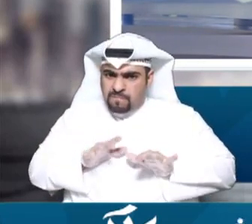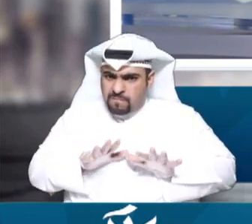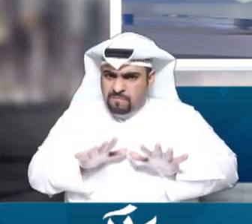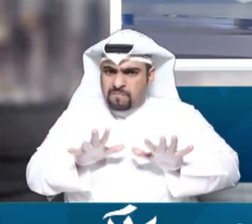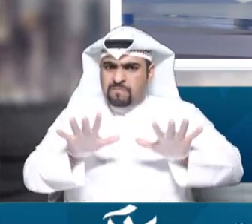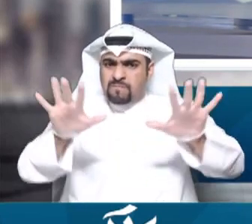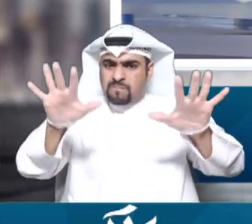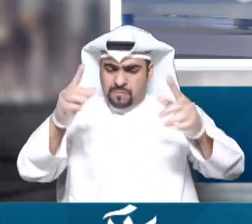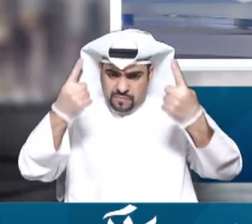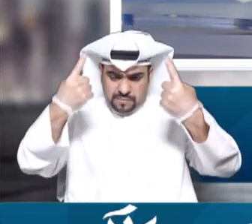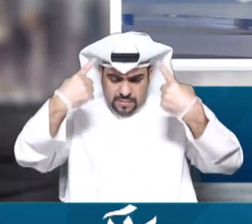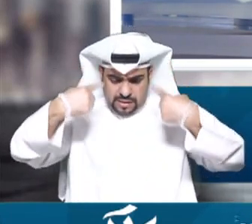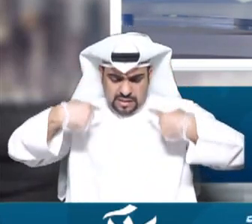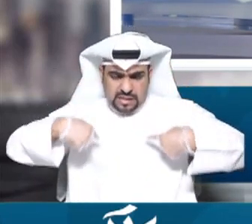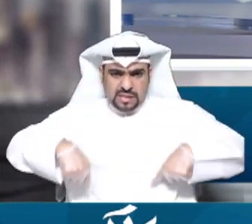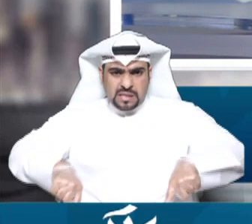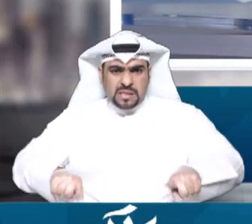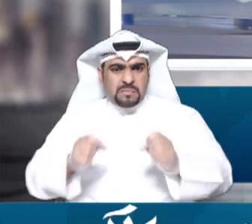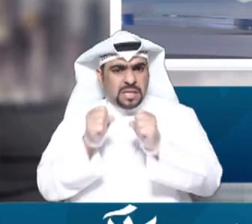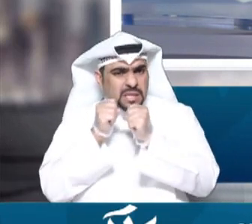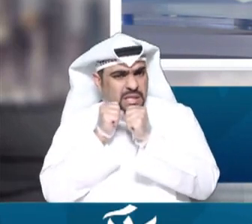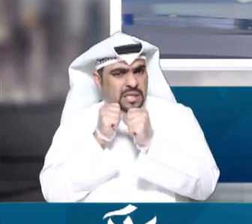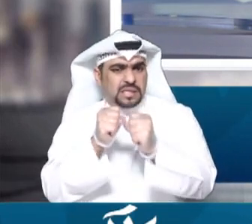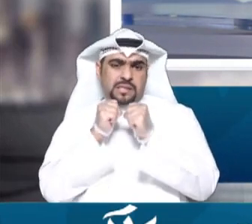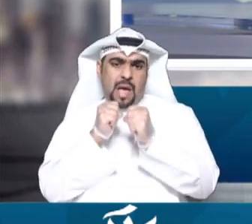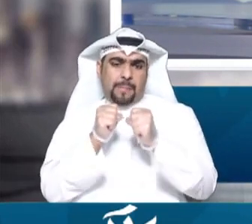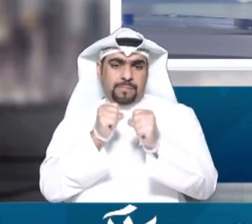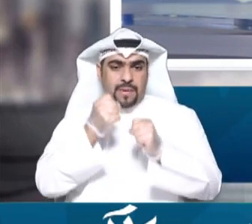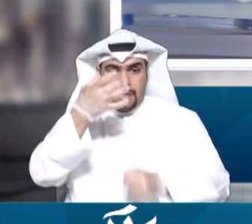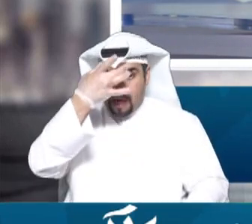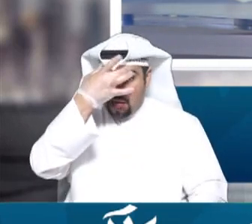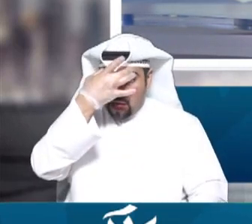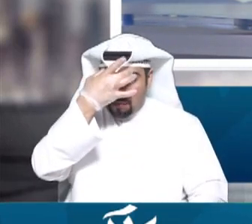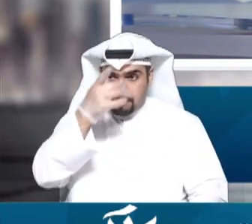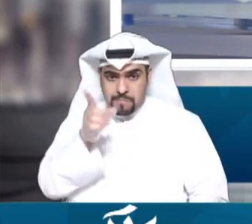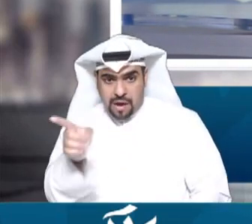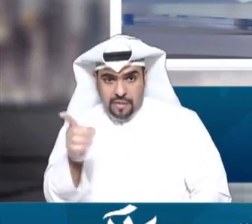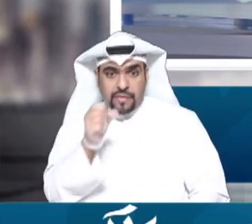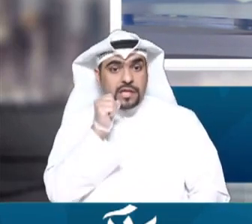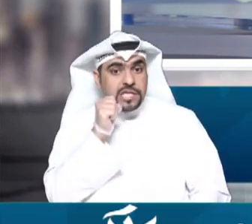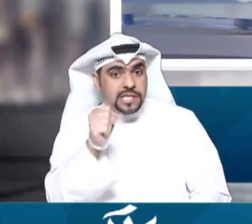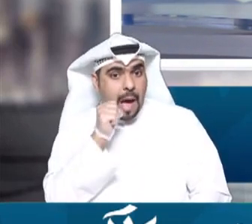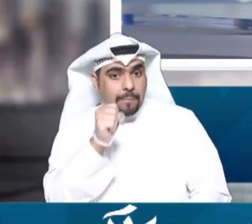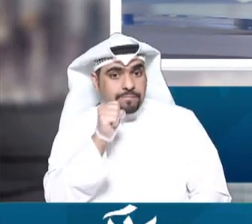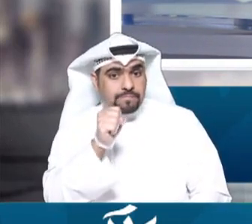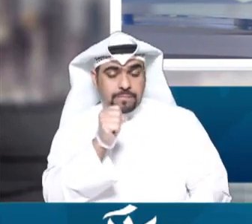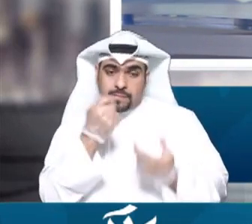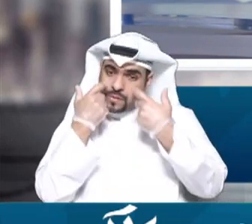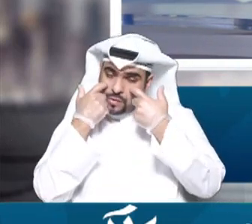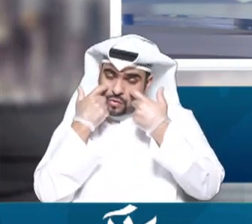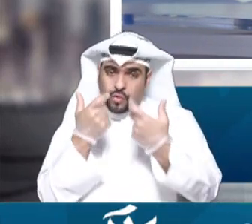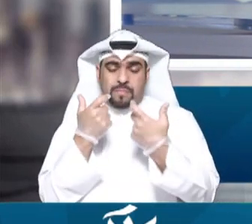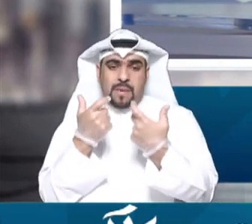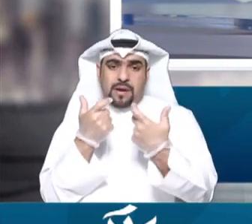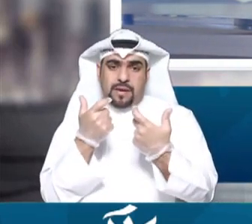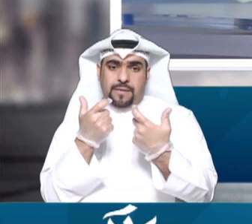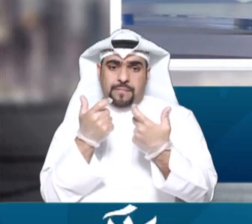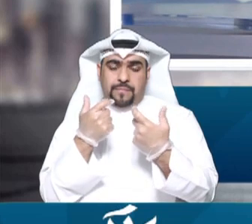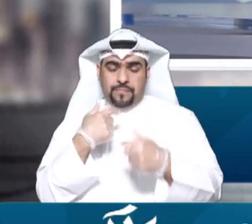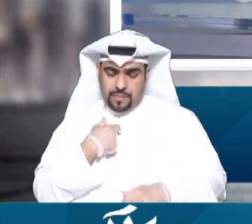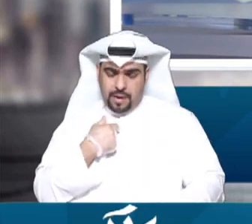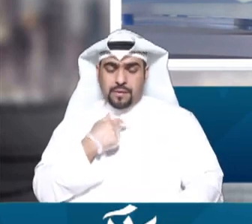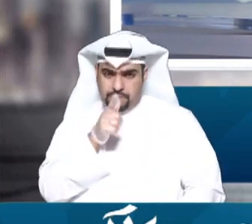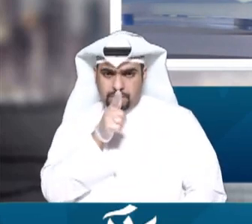يعني لقولت القائل اي فرصة انك تطلع منها. ذاك اليوم أعطي مثال